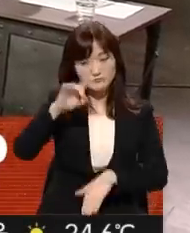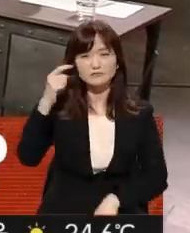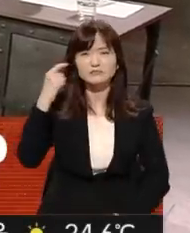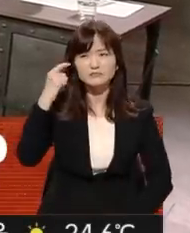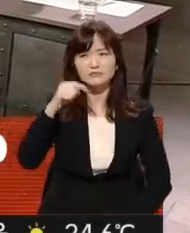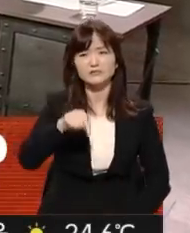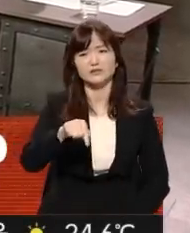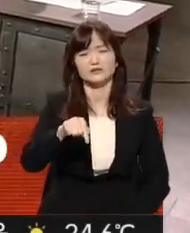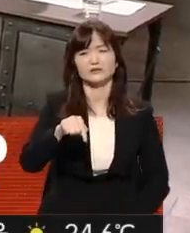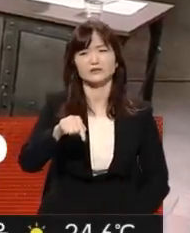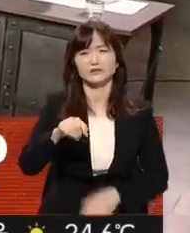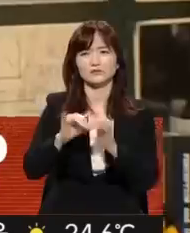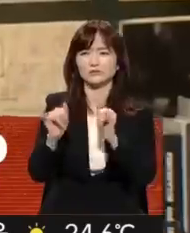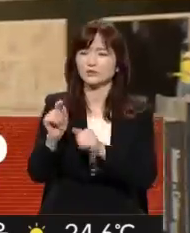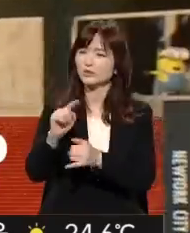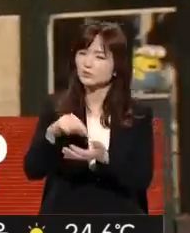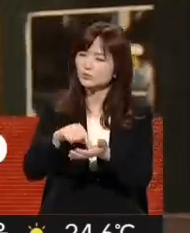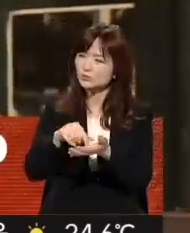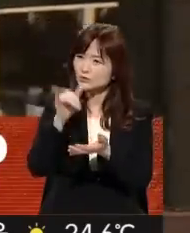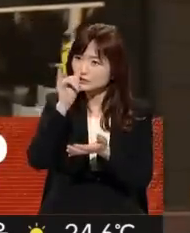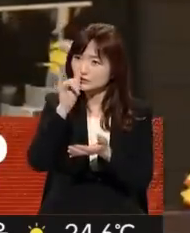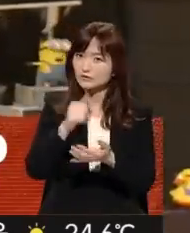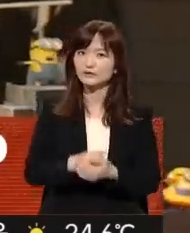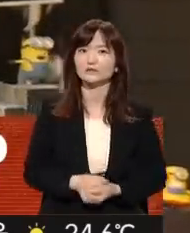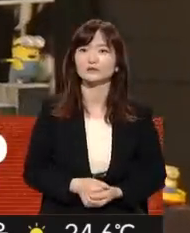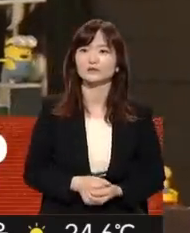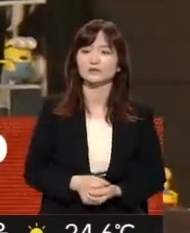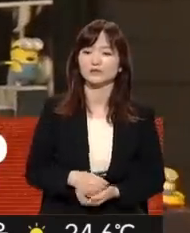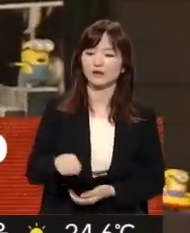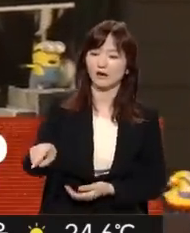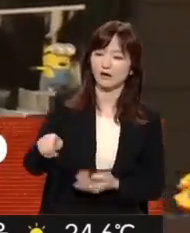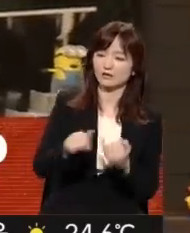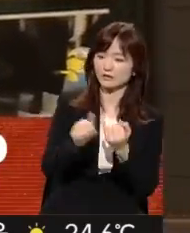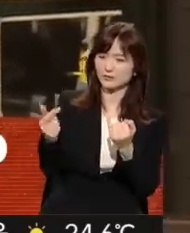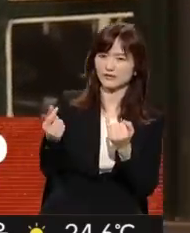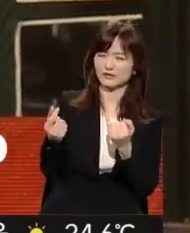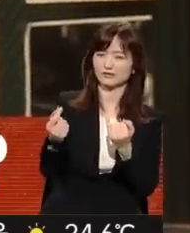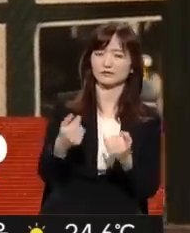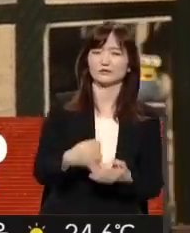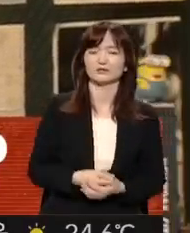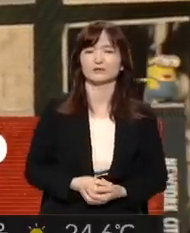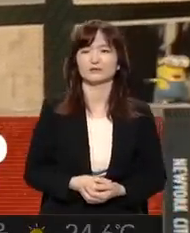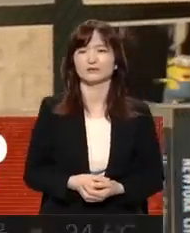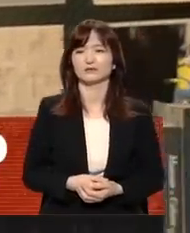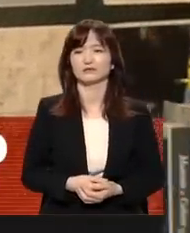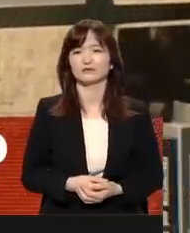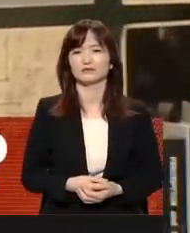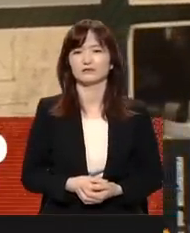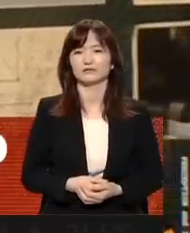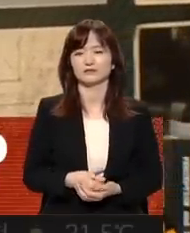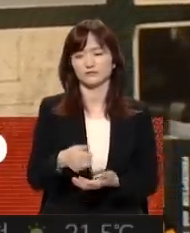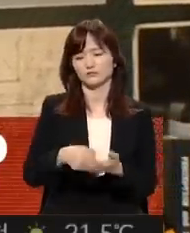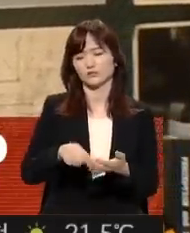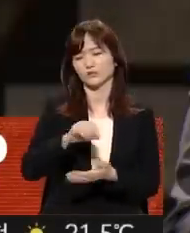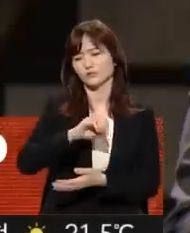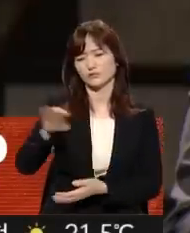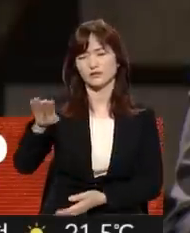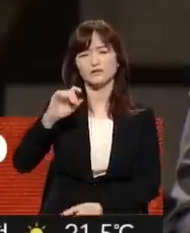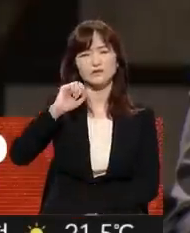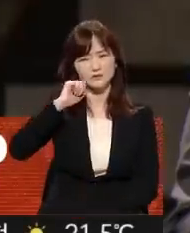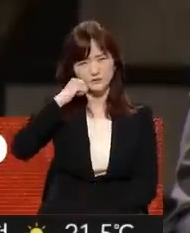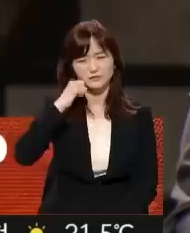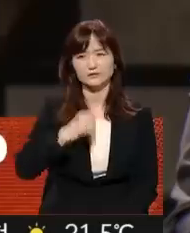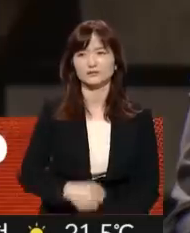이런 분들이 얼마나 계실까 싶은데 지금 많죠. 어머, 딱 우리 남편이야 지금 그러고 계세요. 많죠. 사실 버리는 게 쉽지 않은 사람들 많습니다.